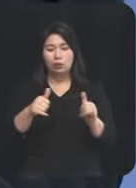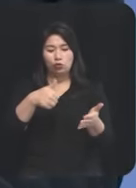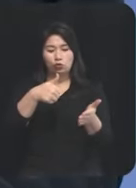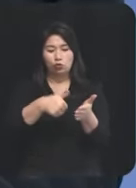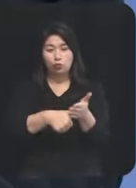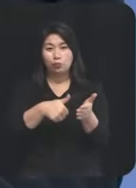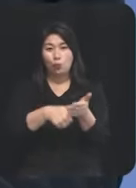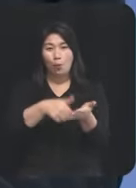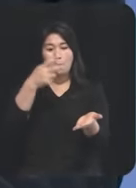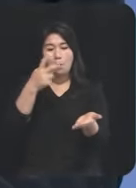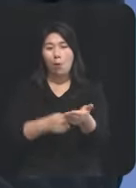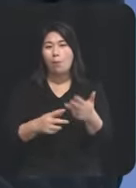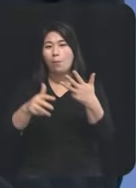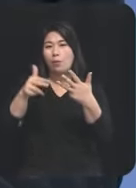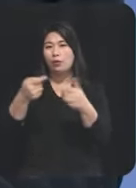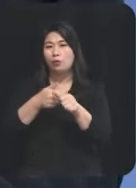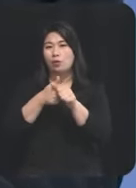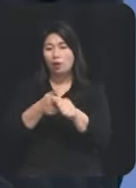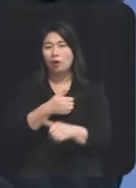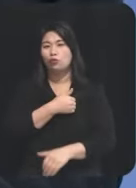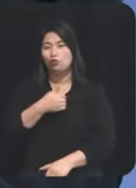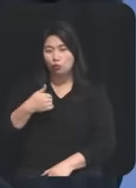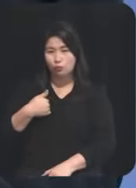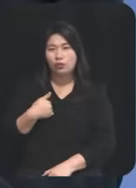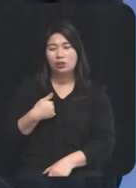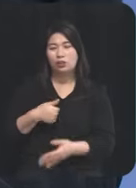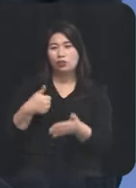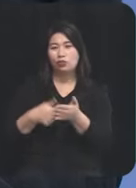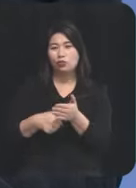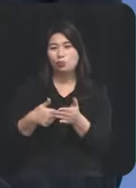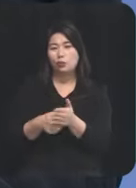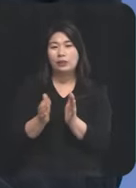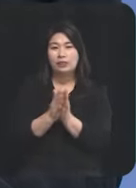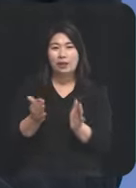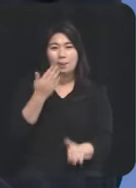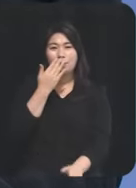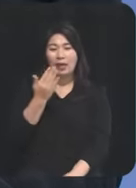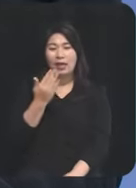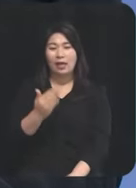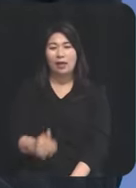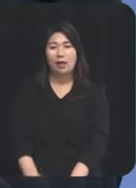주민투표법 8조에 따라서 충분히 주민투표를 실시할 수 있는 것인데